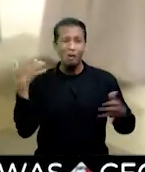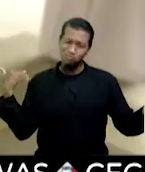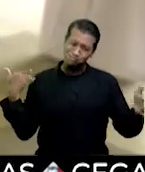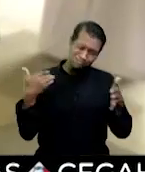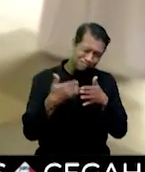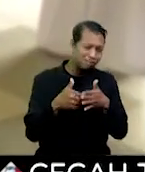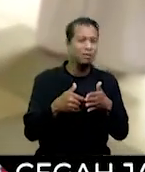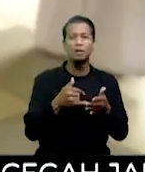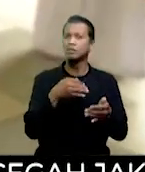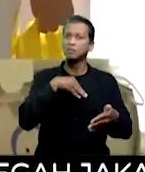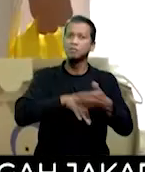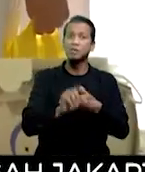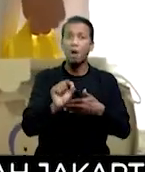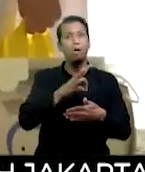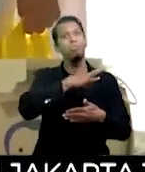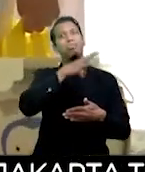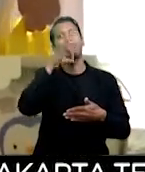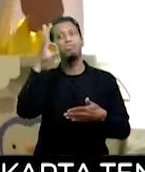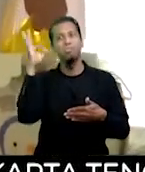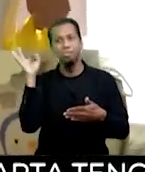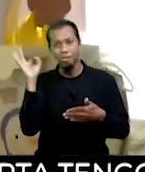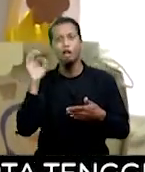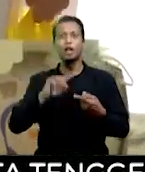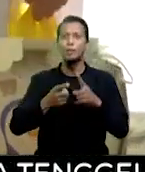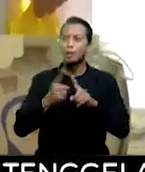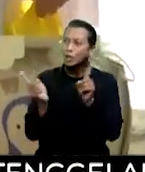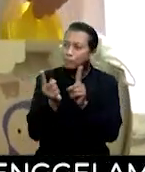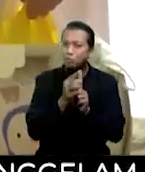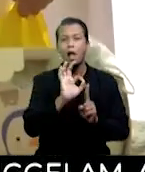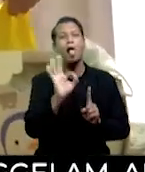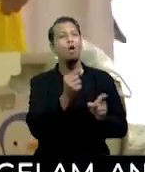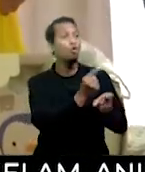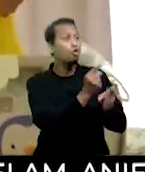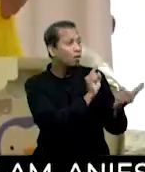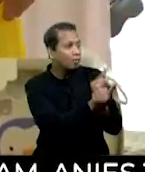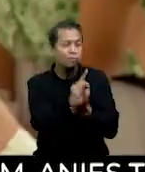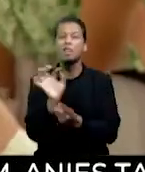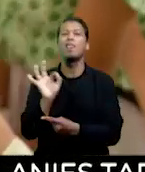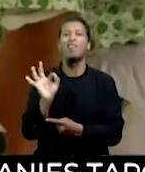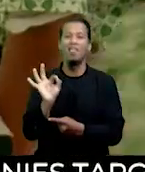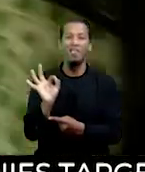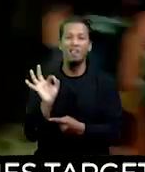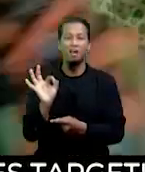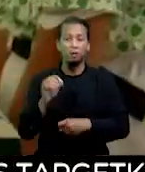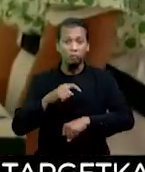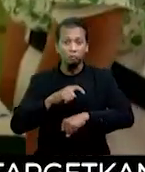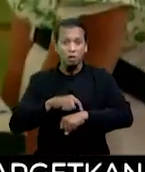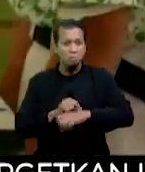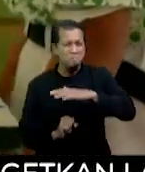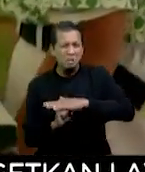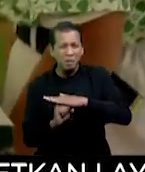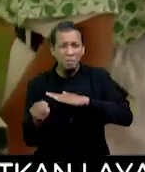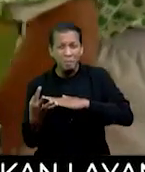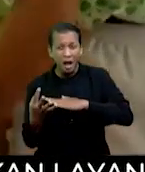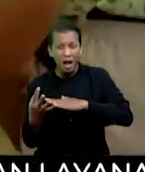tidak bertemu dengan teman-teman dan juga guru-guru. Adapun untuk jam dari operasional sekolah ini diberlakukan untuk kegiatan